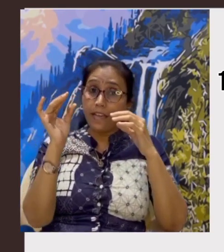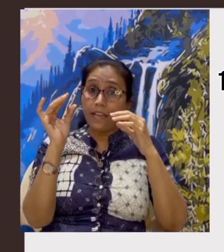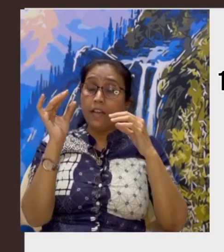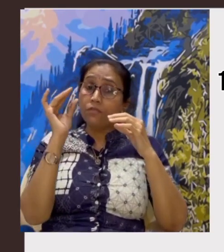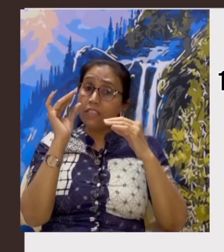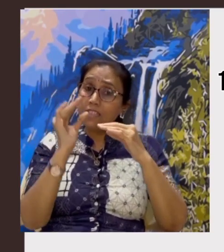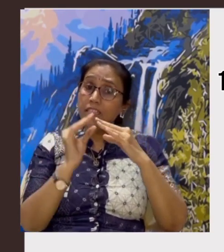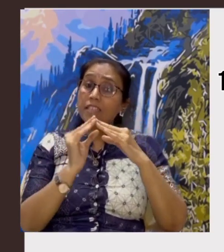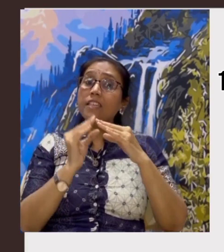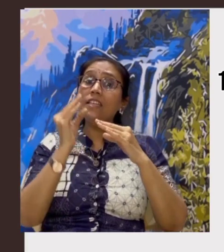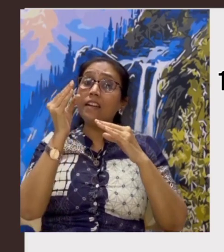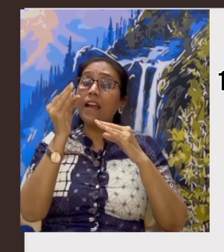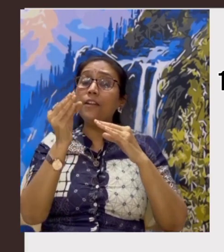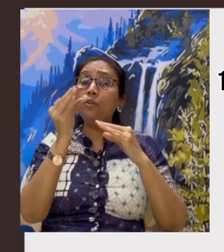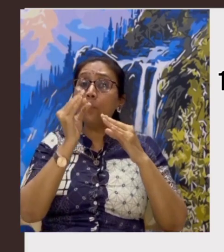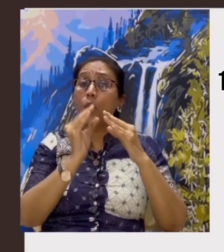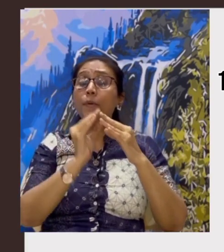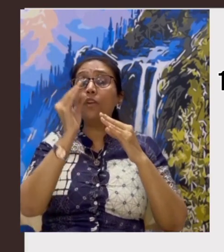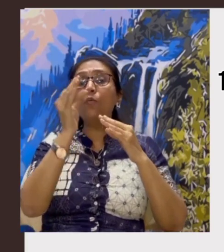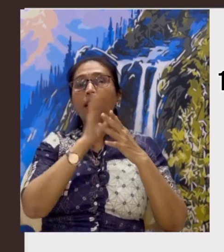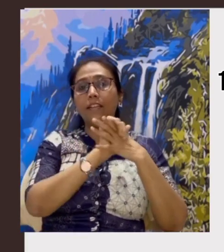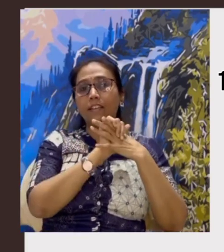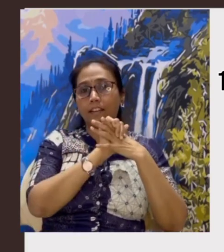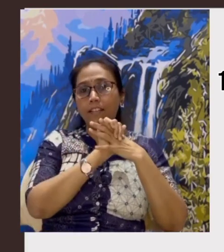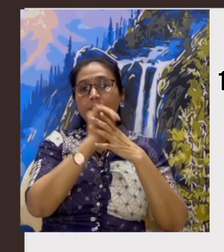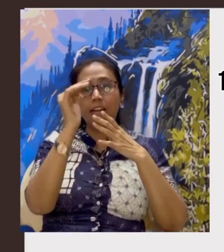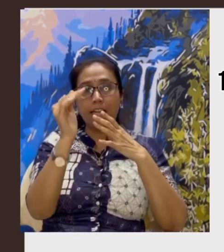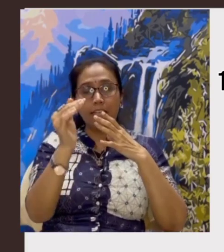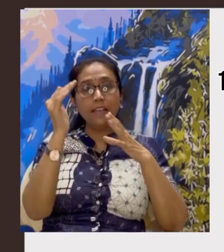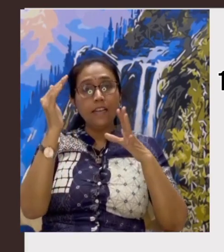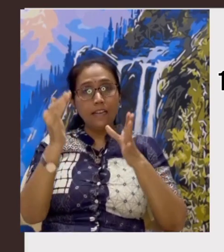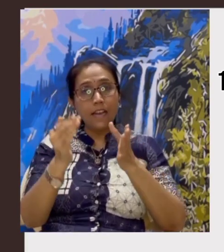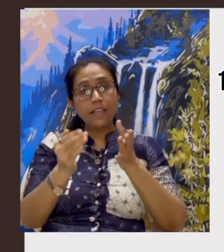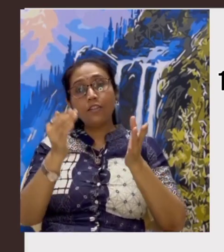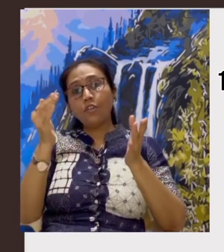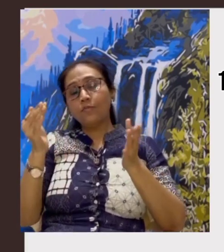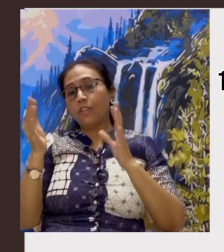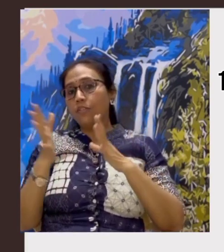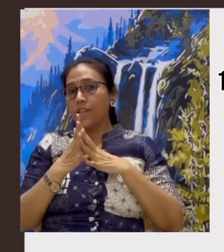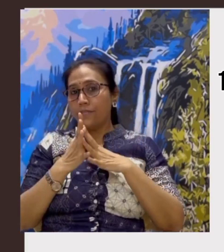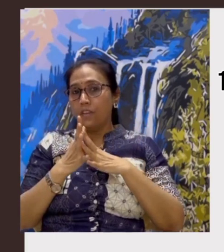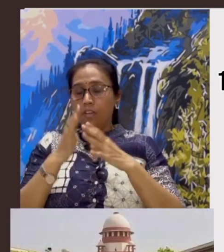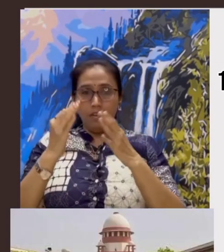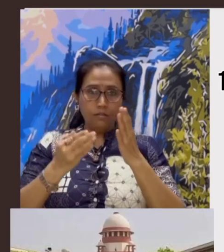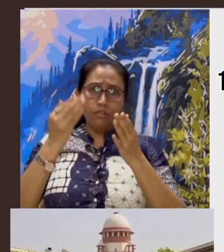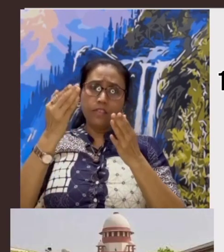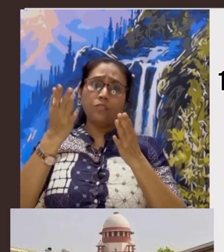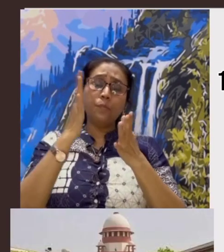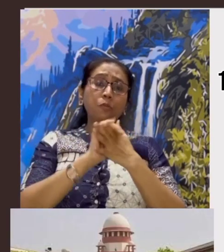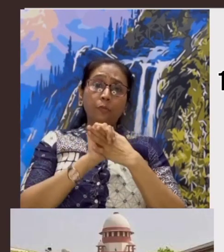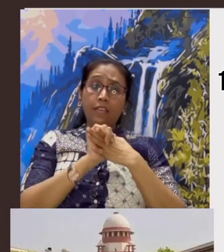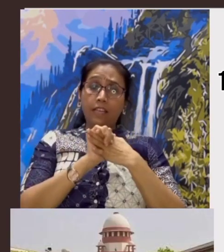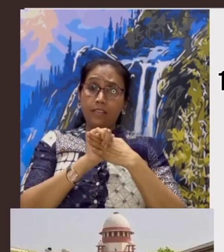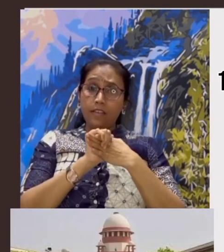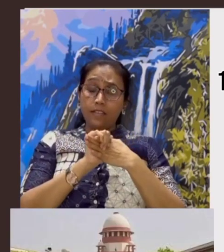है वो कहीं ना कहीं राइट टू प्रॉपर्टी को वायलेट कर रही है अंडर आर्टिकल 19+1+F। तो इसलिए सुप्रीम कोर्ट